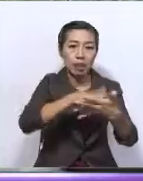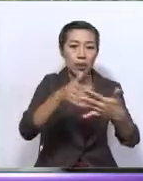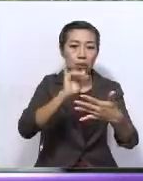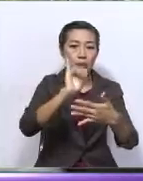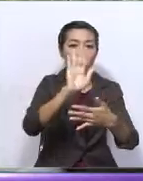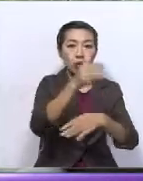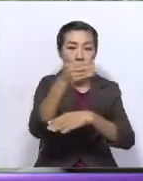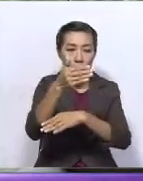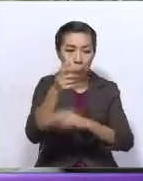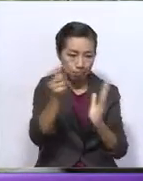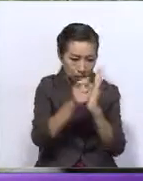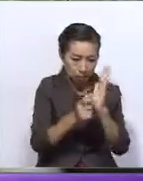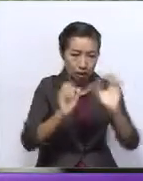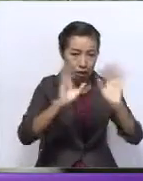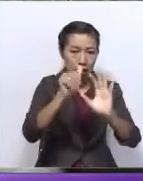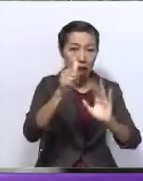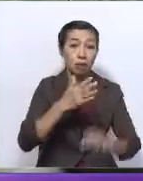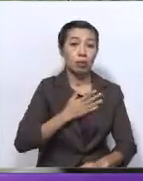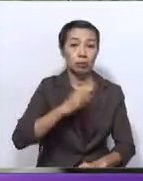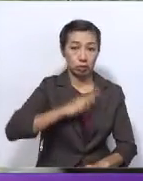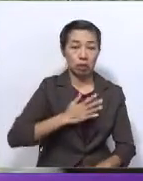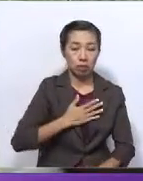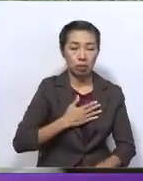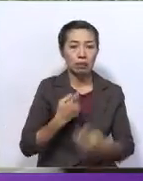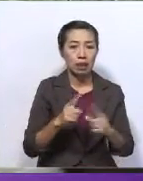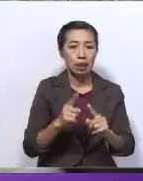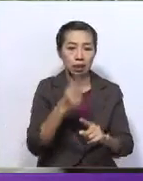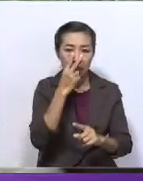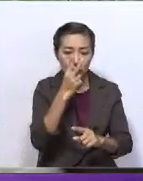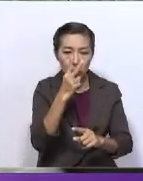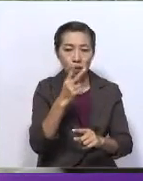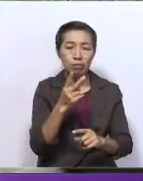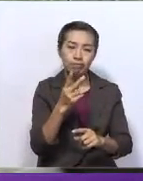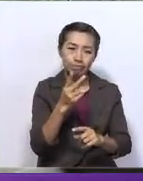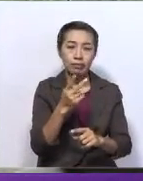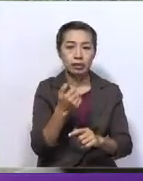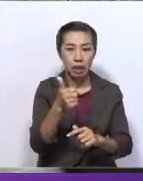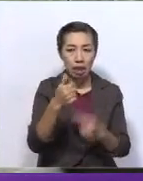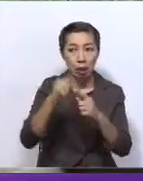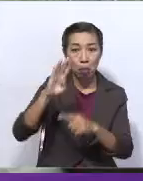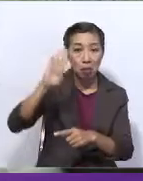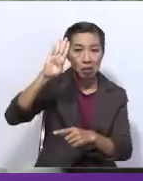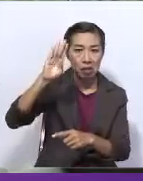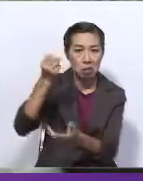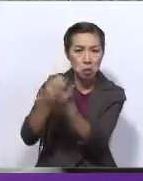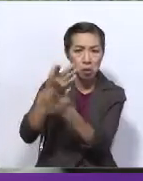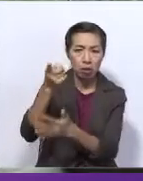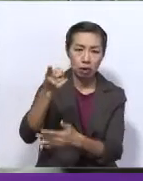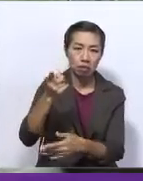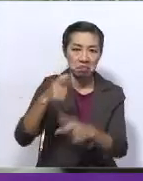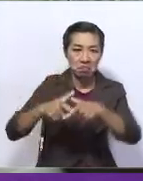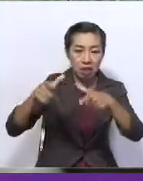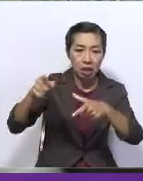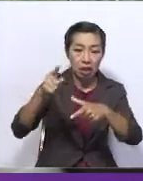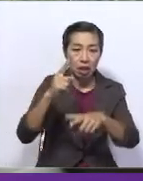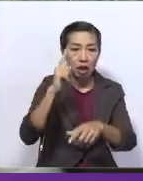านี้นี่คือมุมมองครับในหลักการบริษัทใหญ่เห็นด้วยแต่ว่าบริษัทใหญ่เหล่านี้ต้องไม่